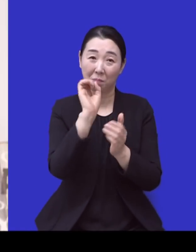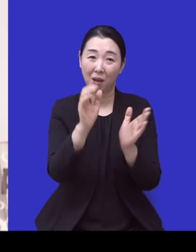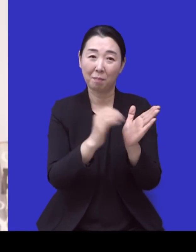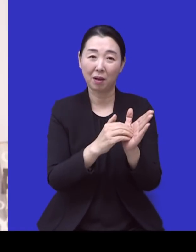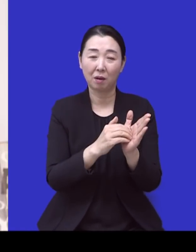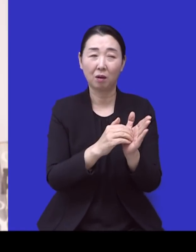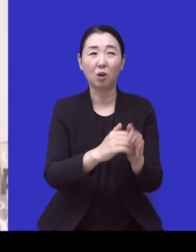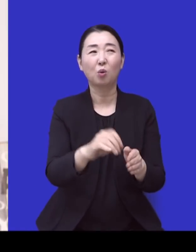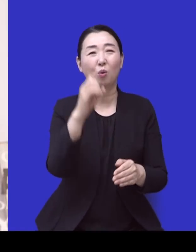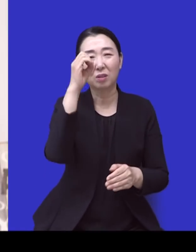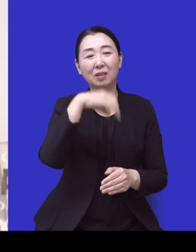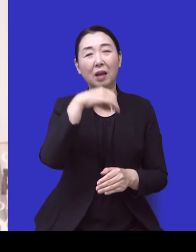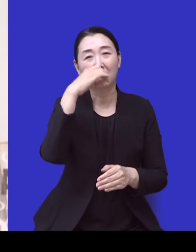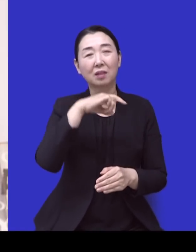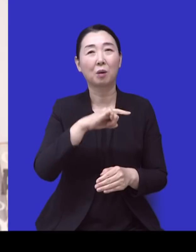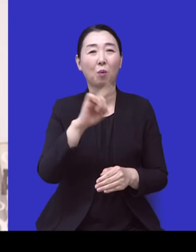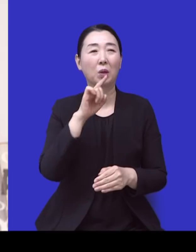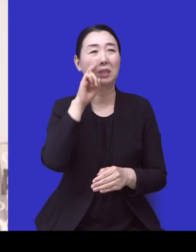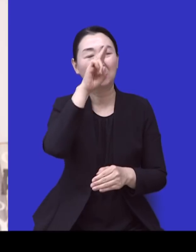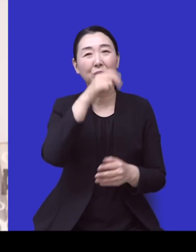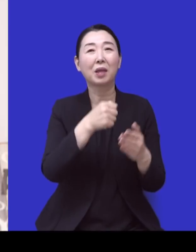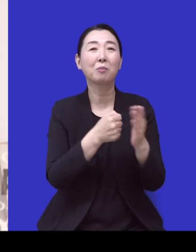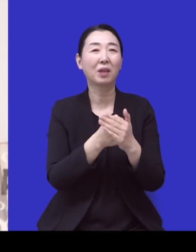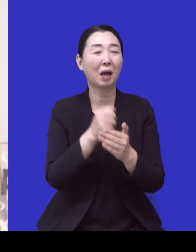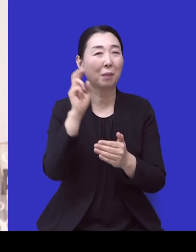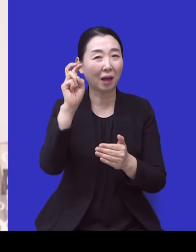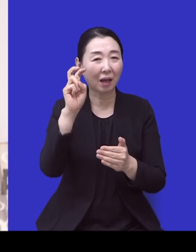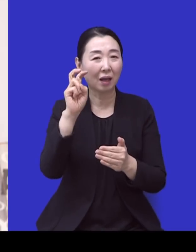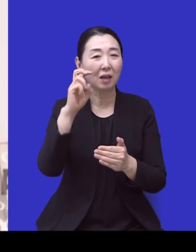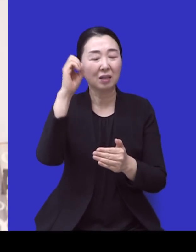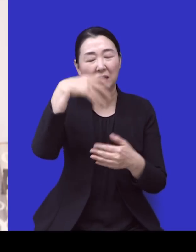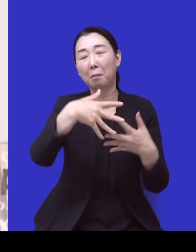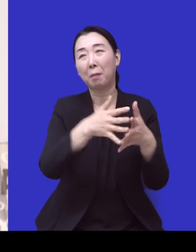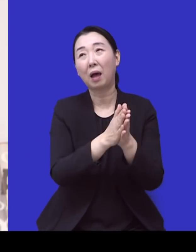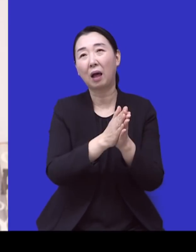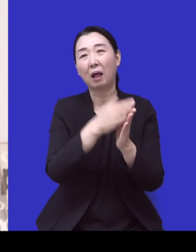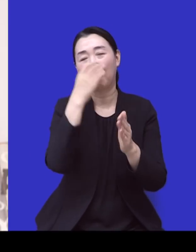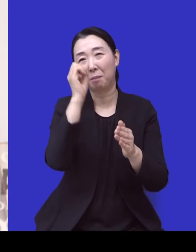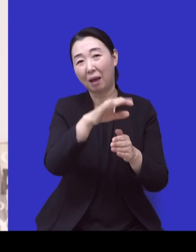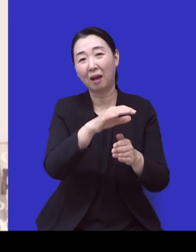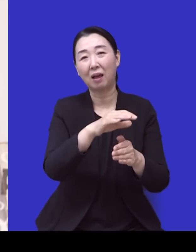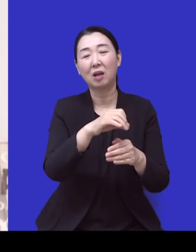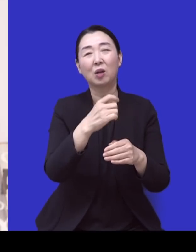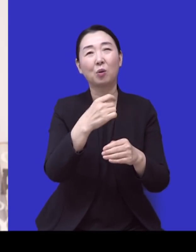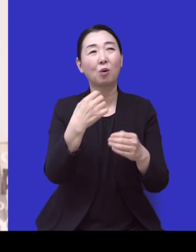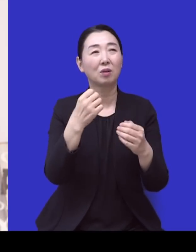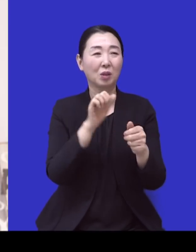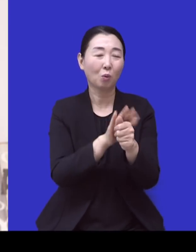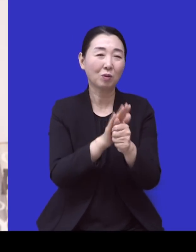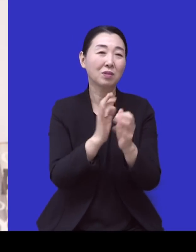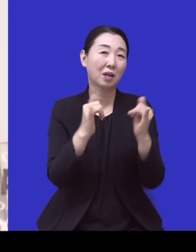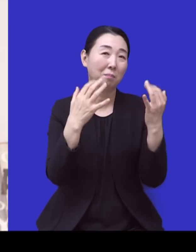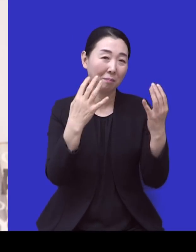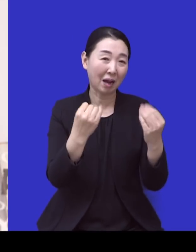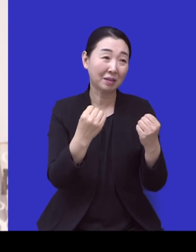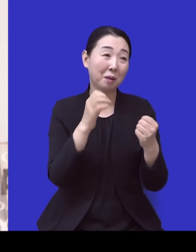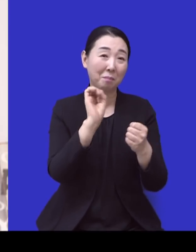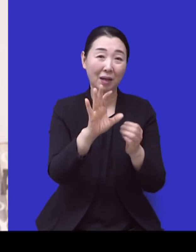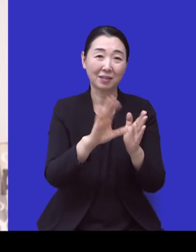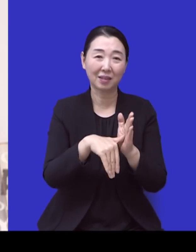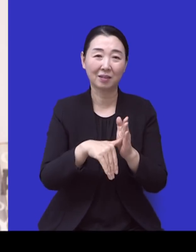아 너 그냥 뭐 질투해서 그러는 거야. 네네. 뭐 그냥 이상한 거야. 너 응원하는 사람이 더 많아. 막 이렇게 네네. 얘기를